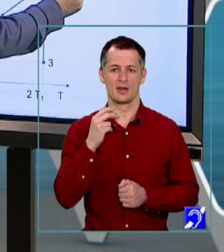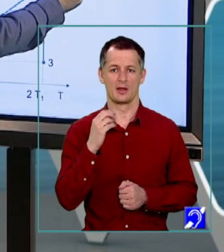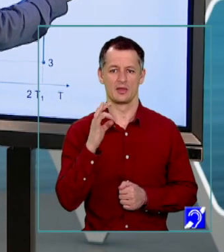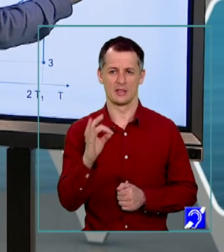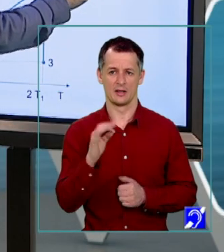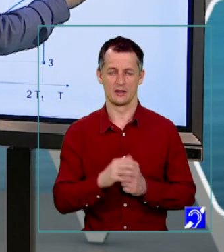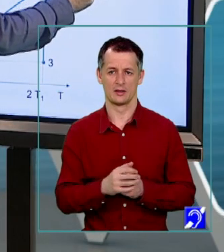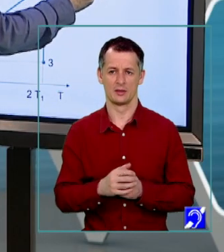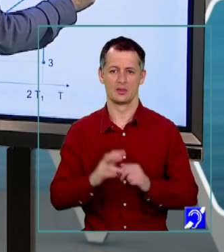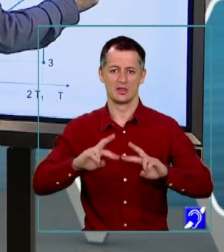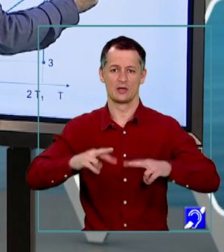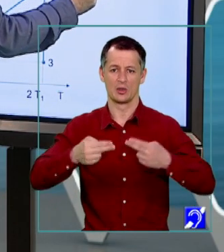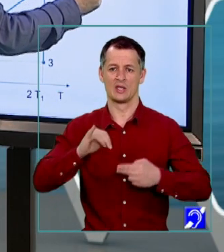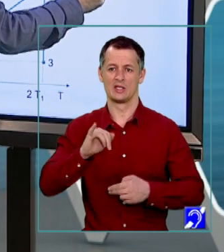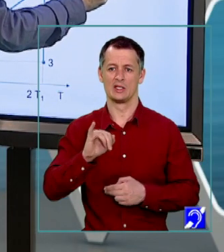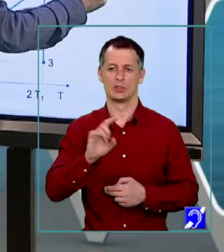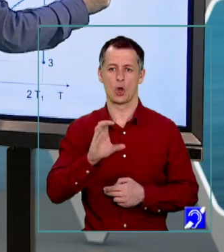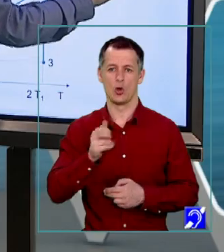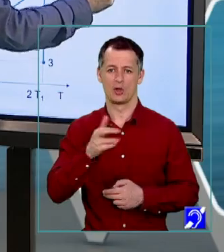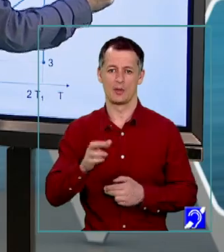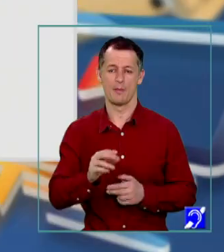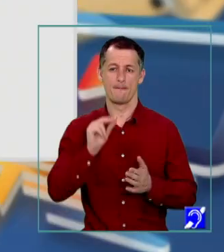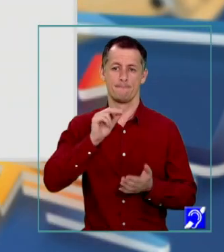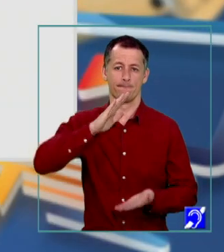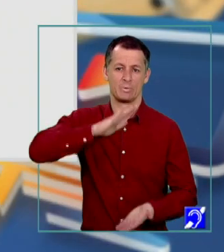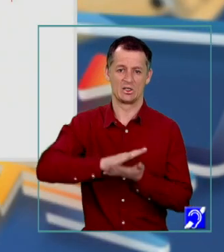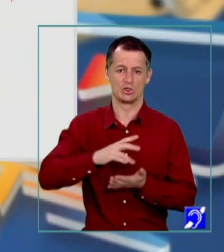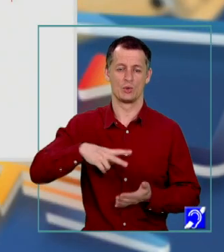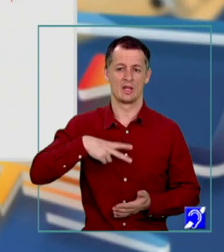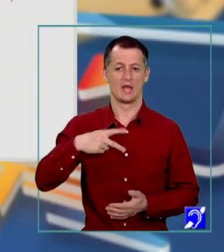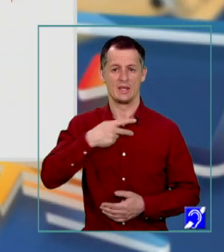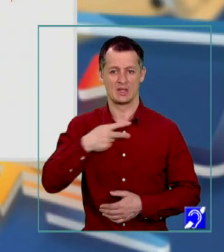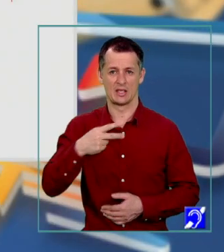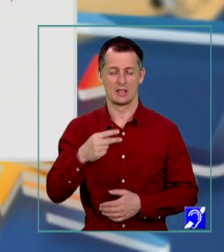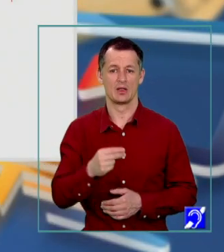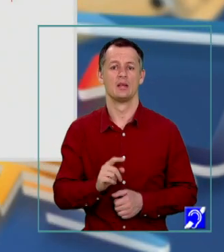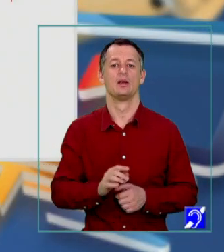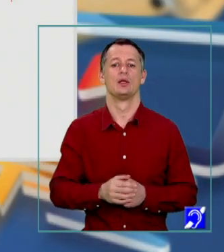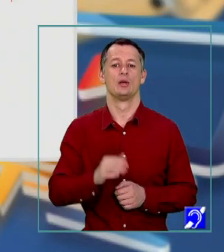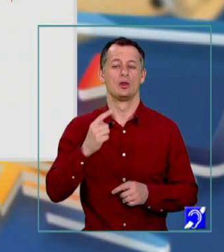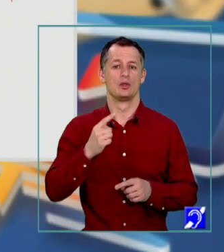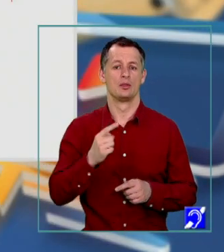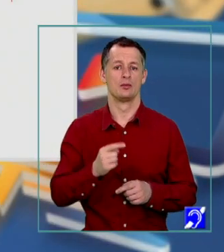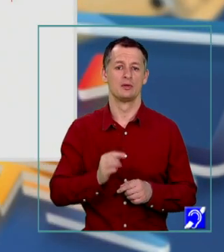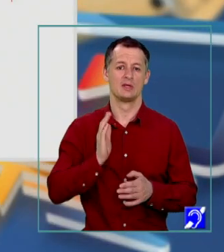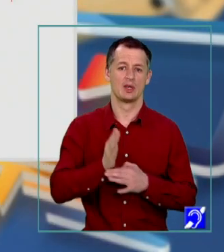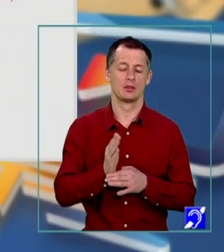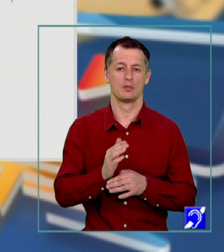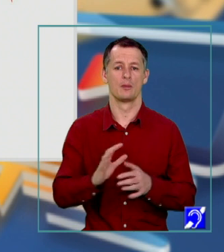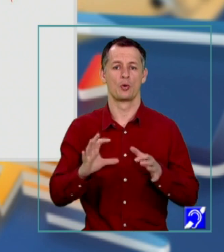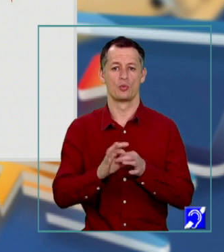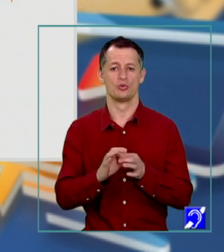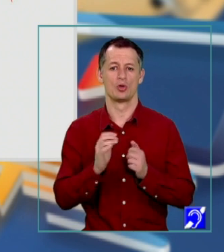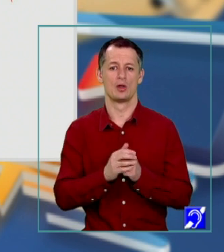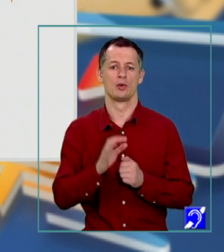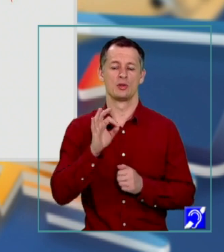în transformare izocoră presiunea este direct proporțională cu temperatura, înseamnă că graficul va